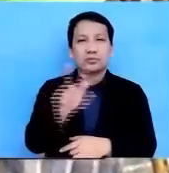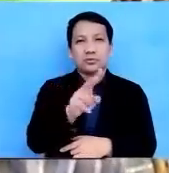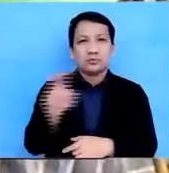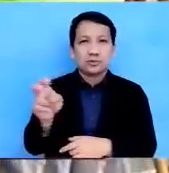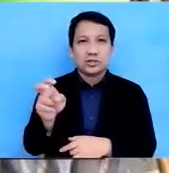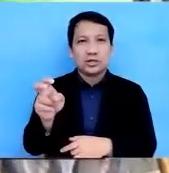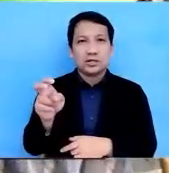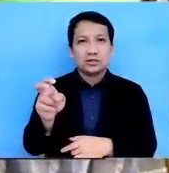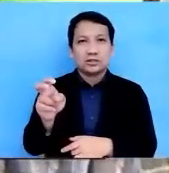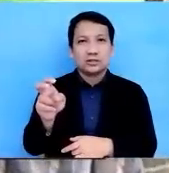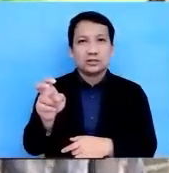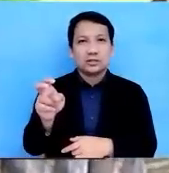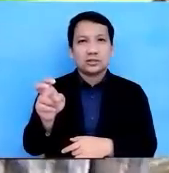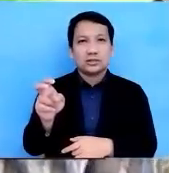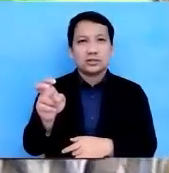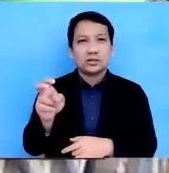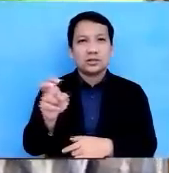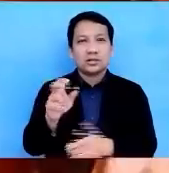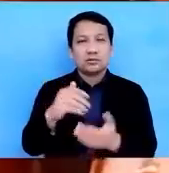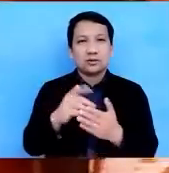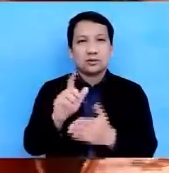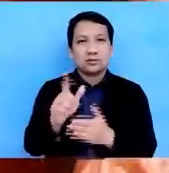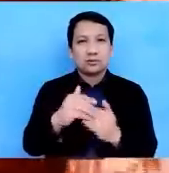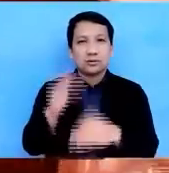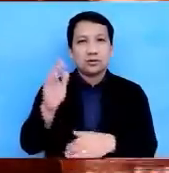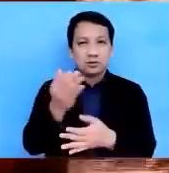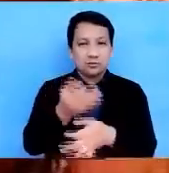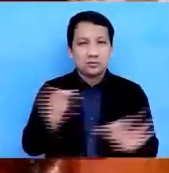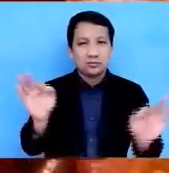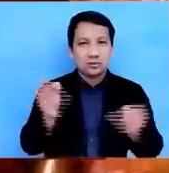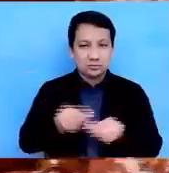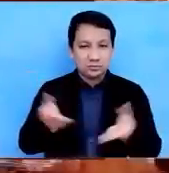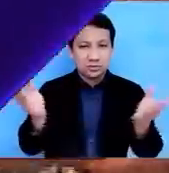libreng ipinamahagi ng mga lechonero.